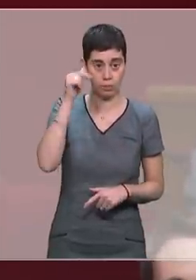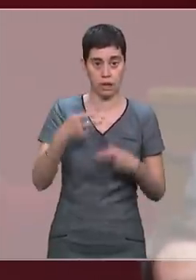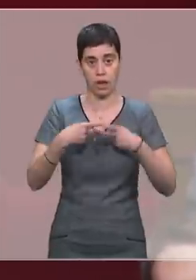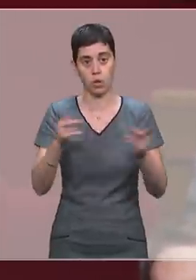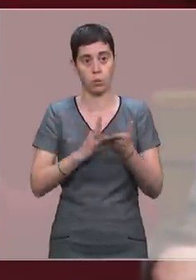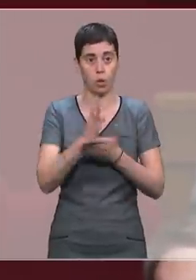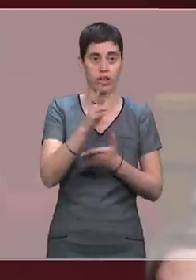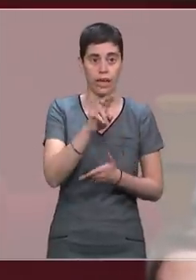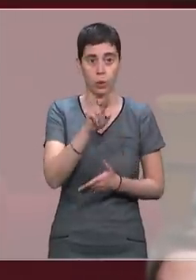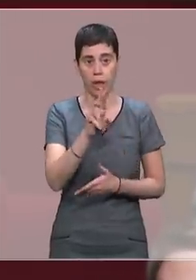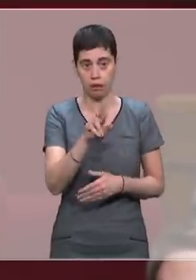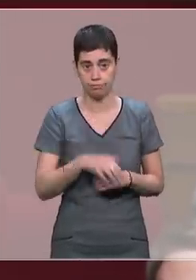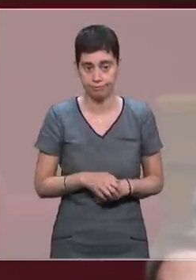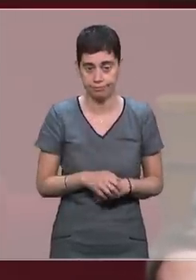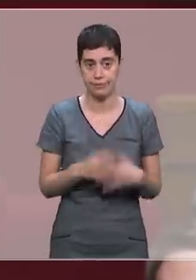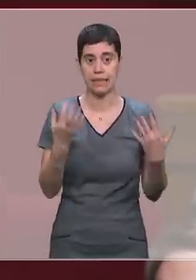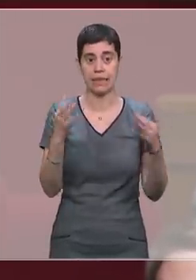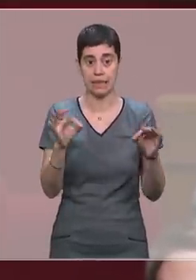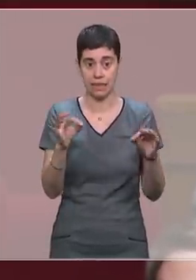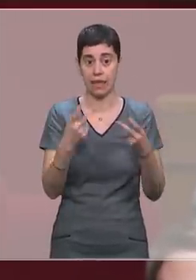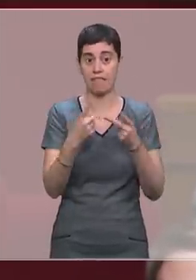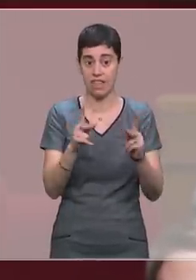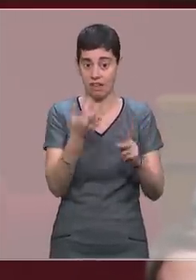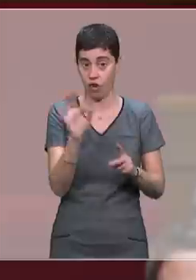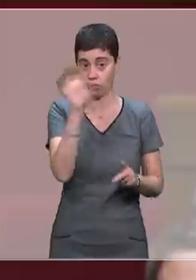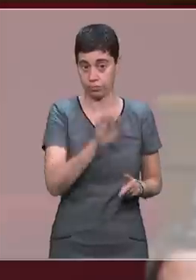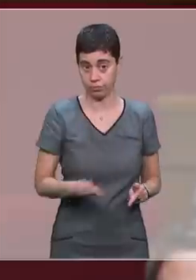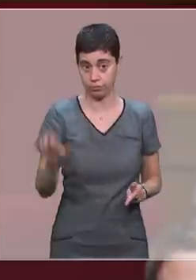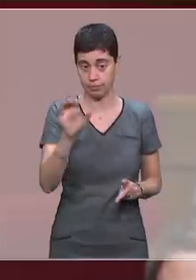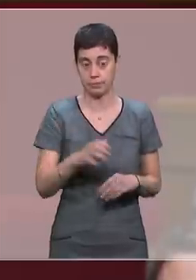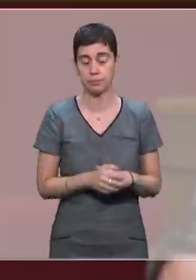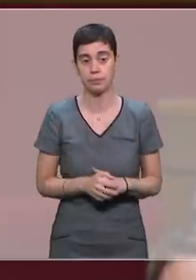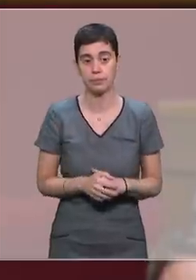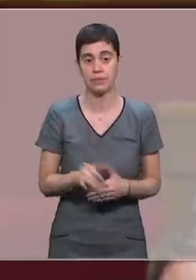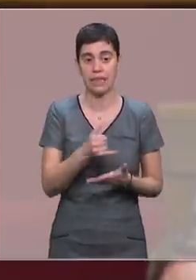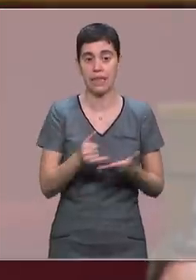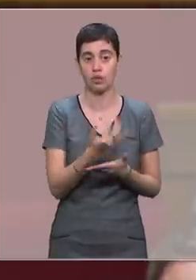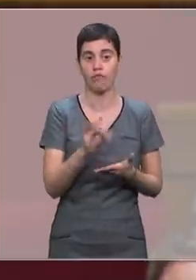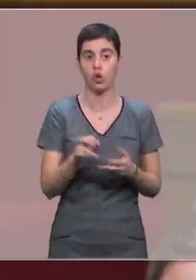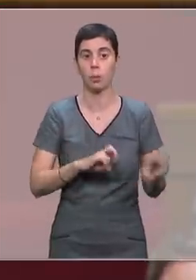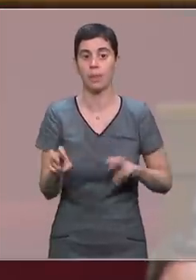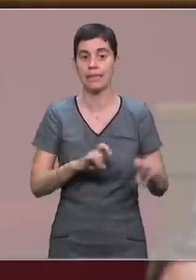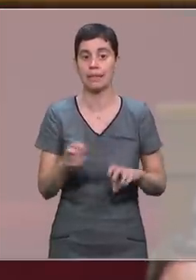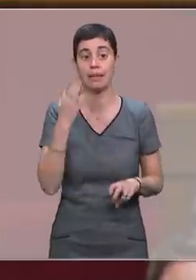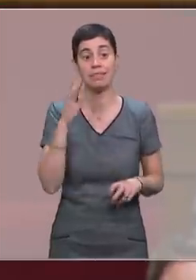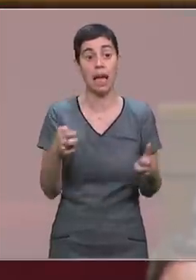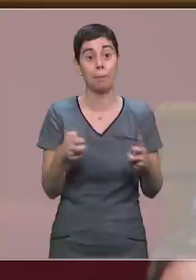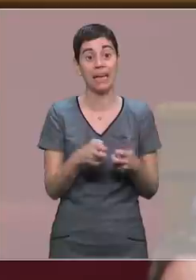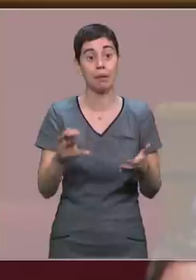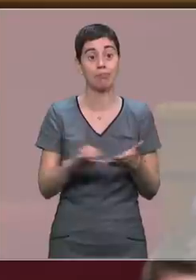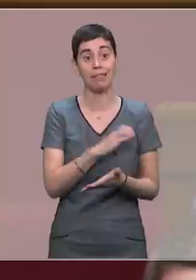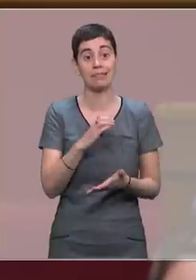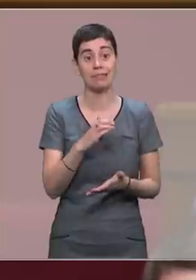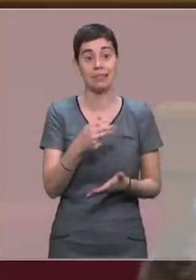des projets de RER dans 10 métropoles françaises et que Île-de-France Mobilité s'apprête à augmenter le prix du pass Navigo